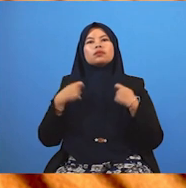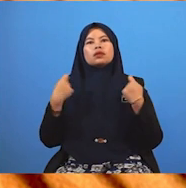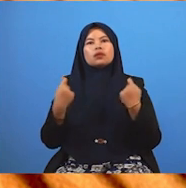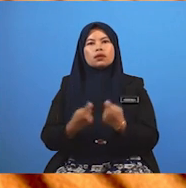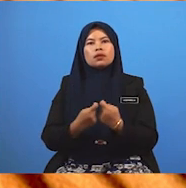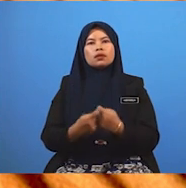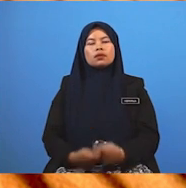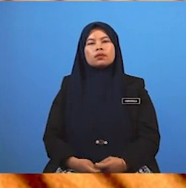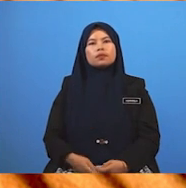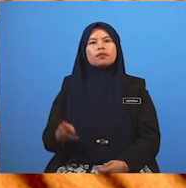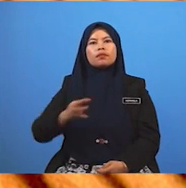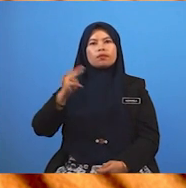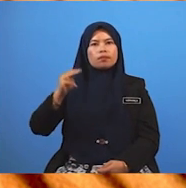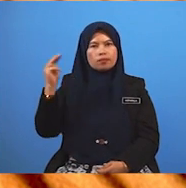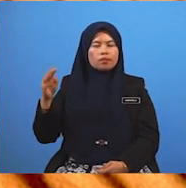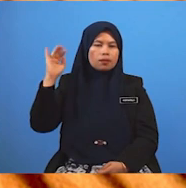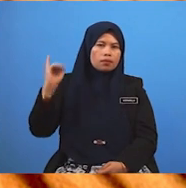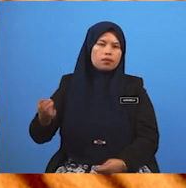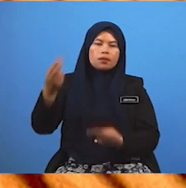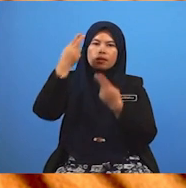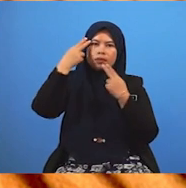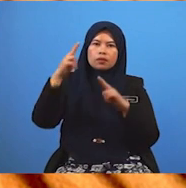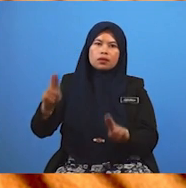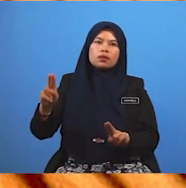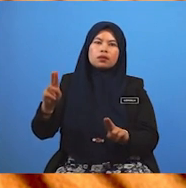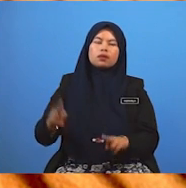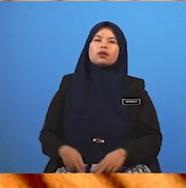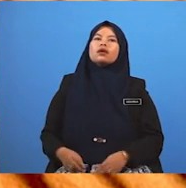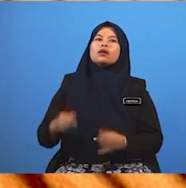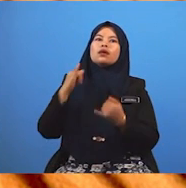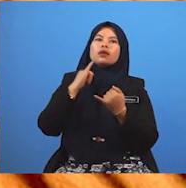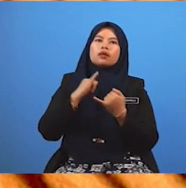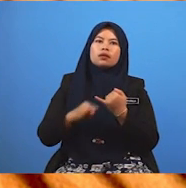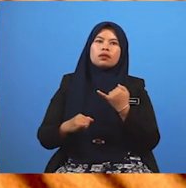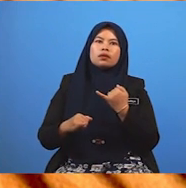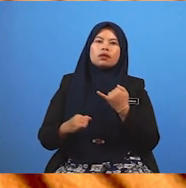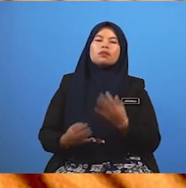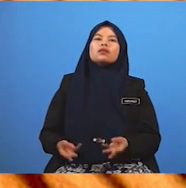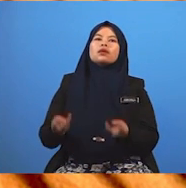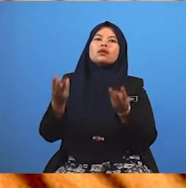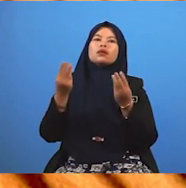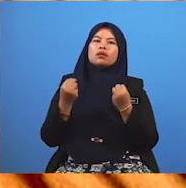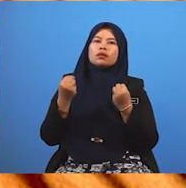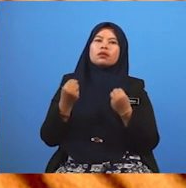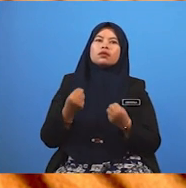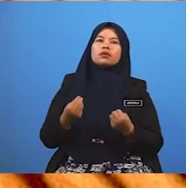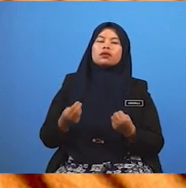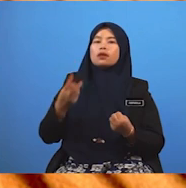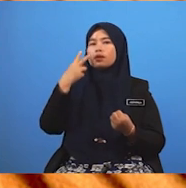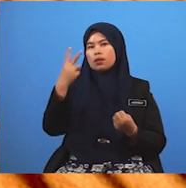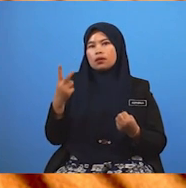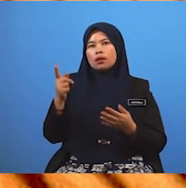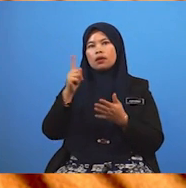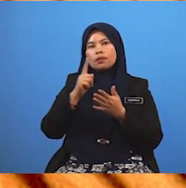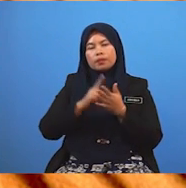Ta'ala. Murid-murid yang dihormati sekalian, akhir sekali, marilah kita melihat apakah